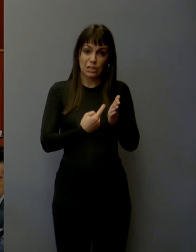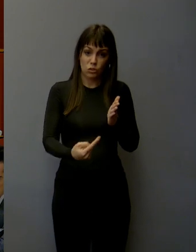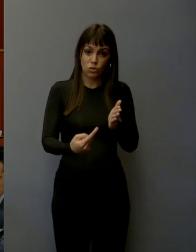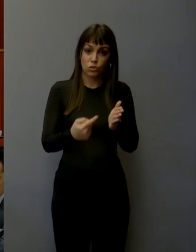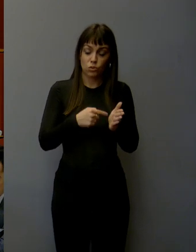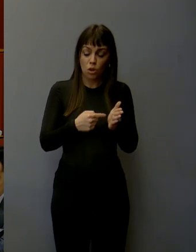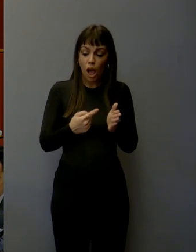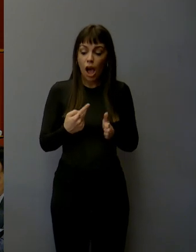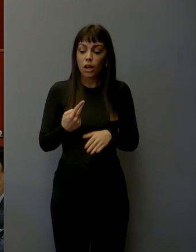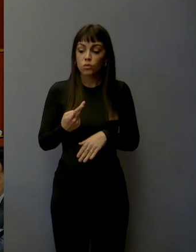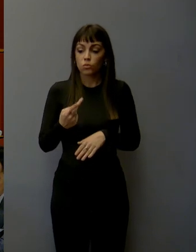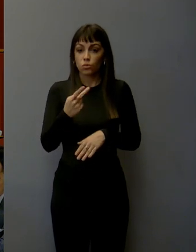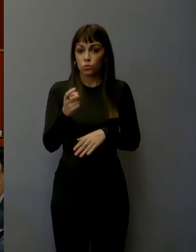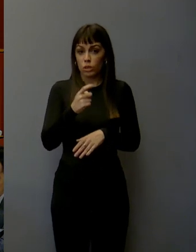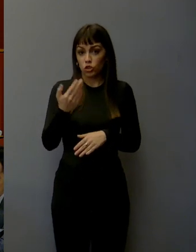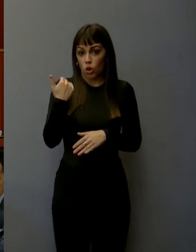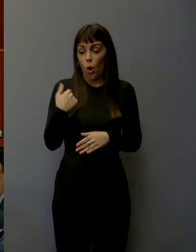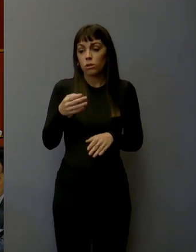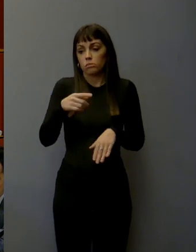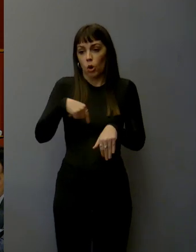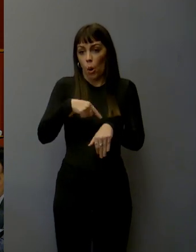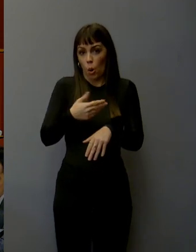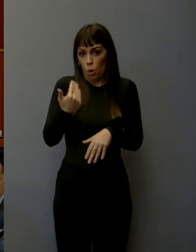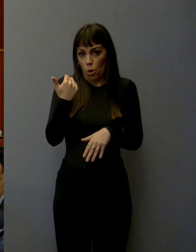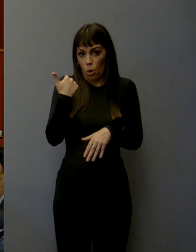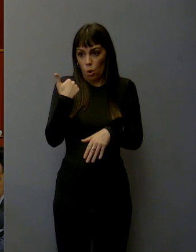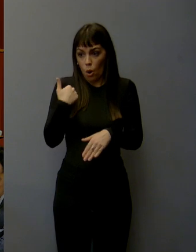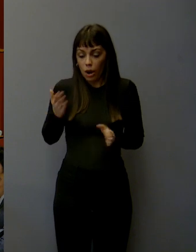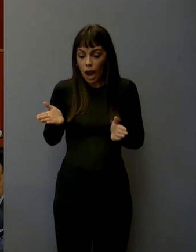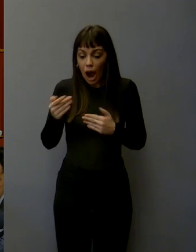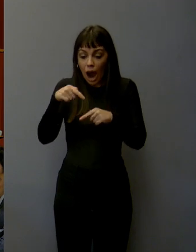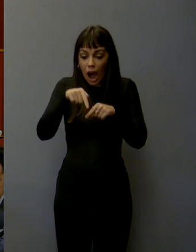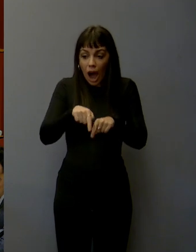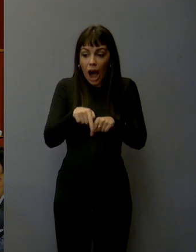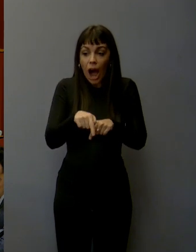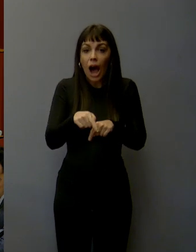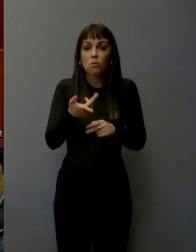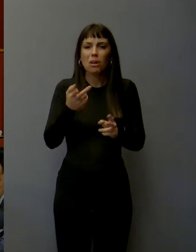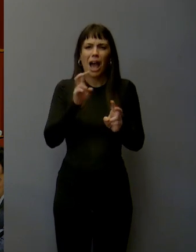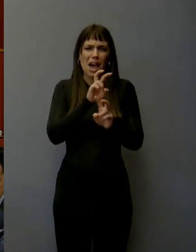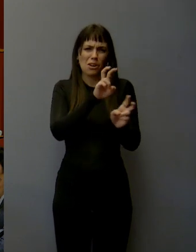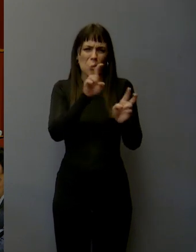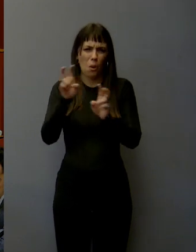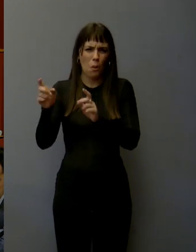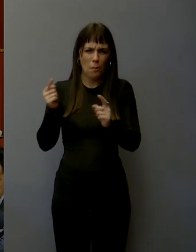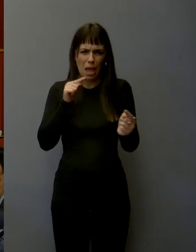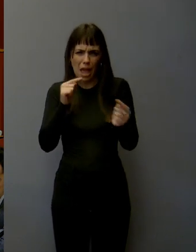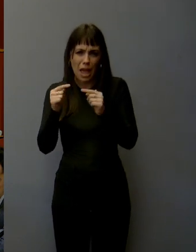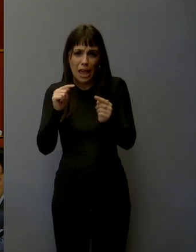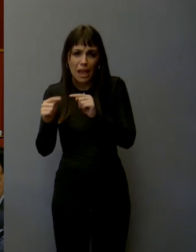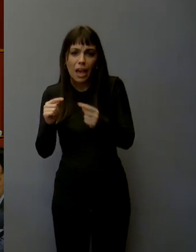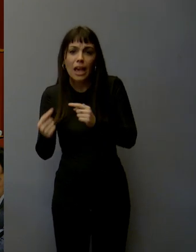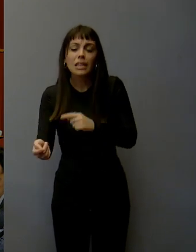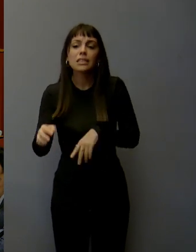giorni in queste in queste ore quanto è emerso in quest'aula abbia toccato tanti argomenti penso che il consigliere della Gandolfo abbia anche